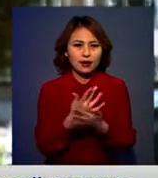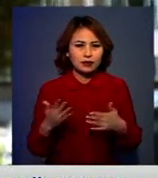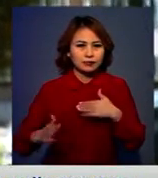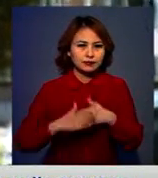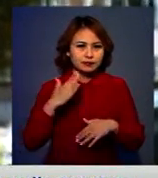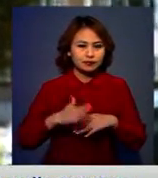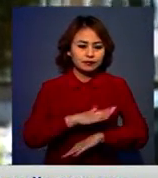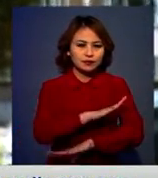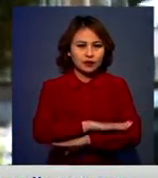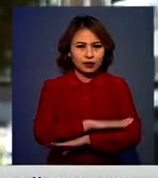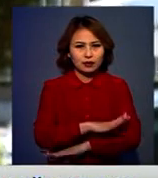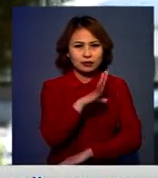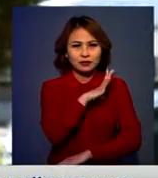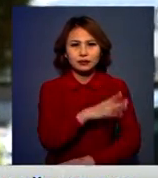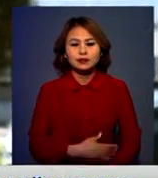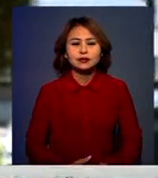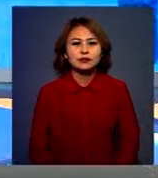тәртіптік жауапкершілікке тартылды.